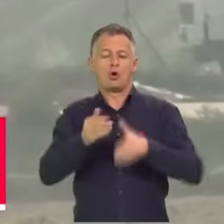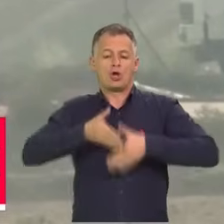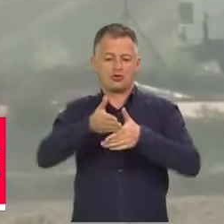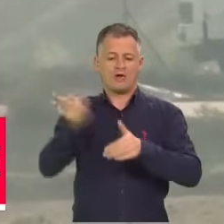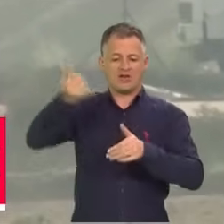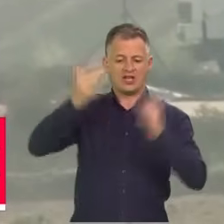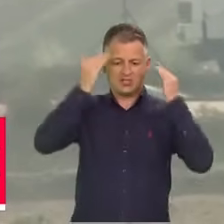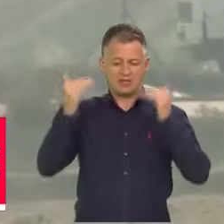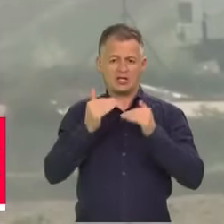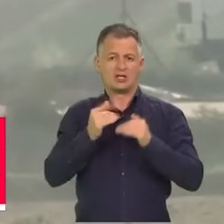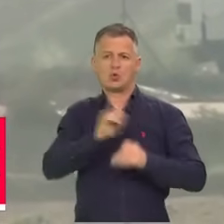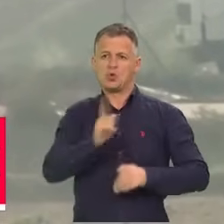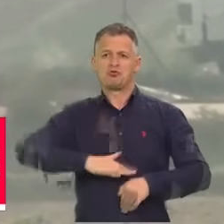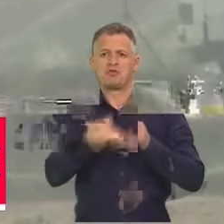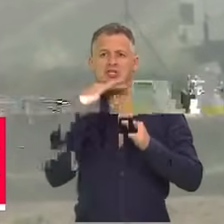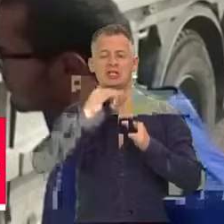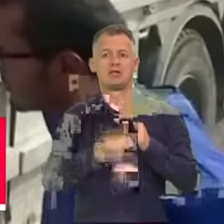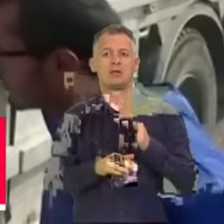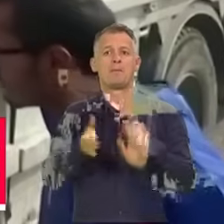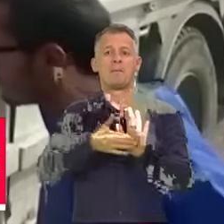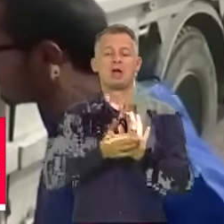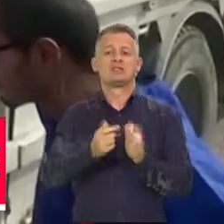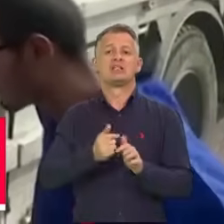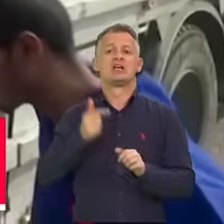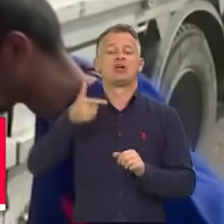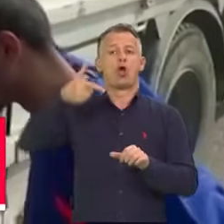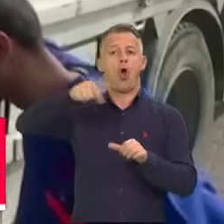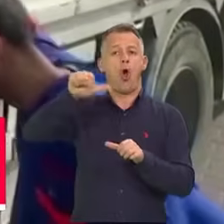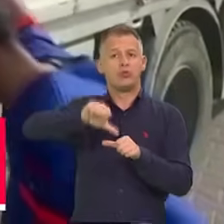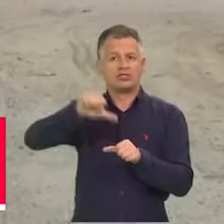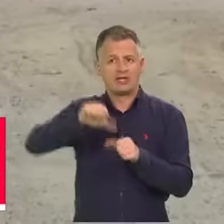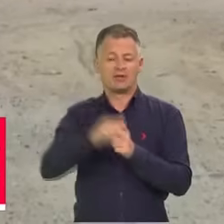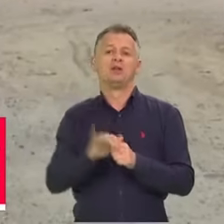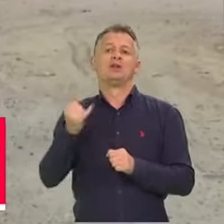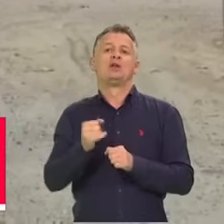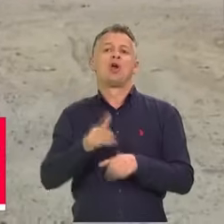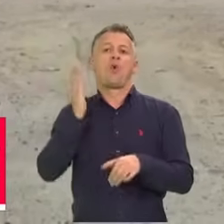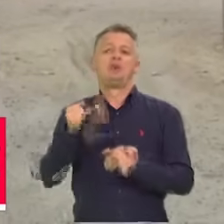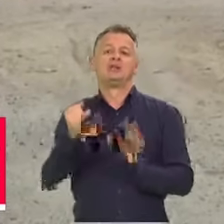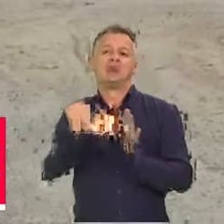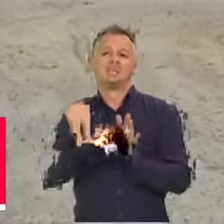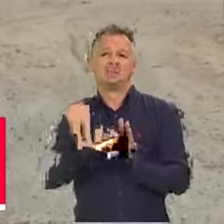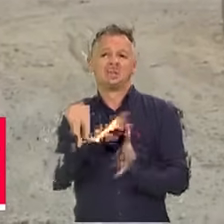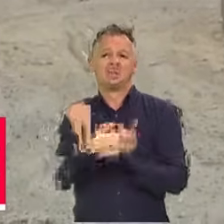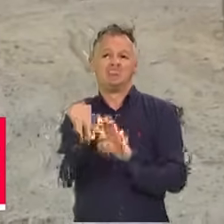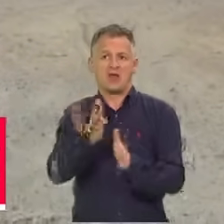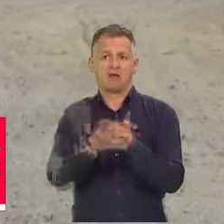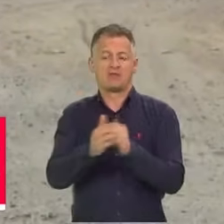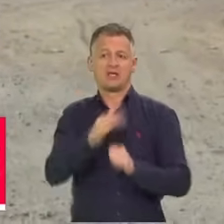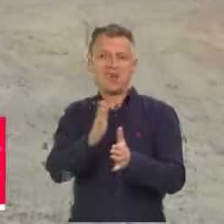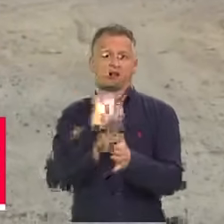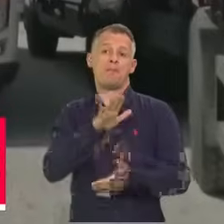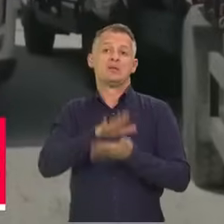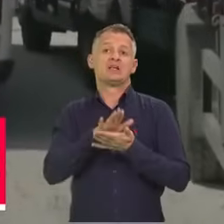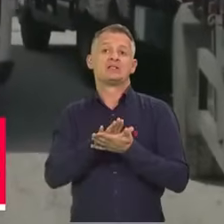insuficient. Combustibilul stă la baza operațiunilor de ajutor, iar ultimele rezerve sunt pe cale să se epuizeze. Cu toate acestea, Israelul își menține poziția și spune